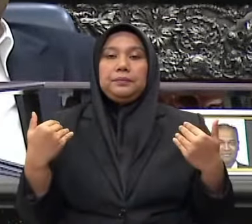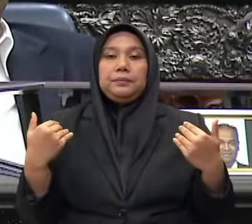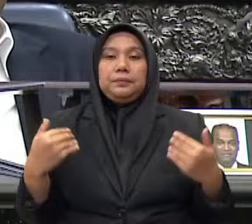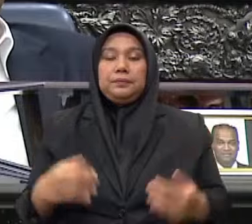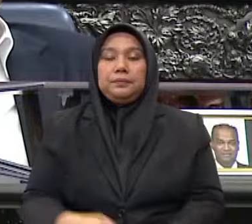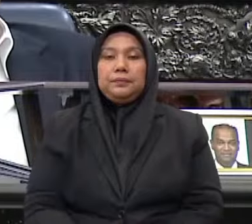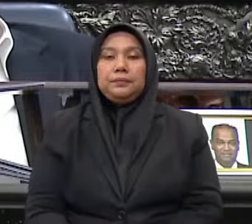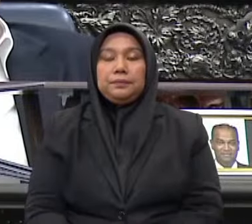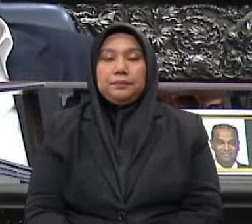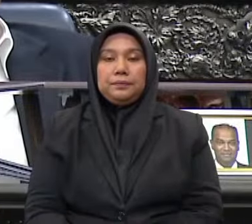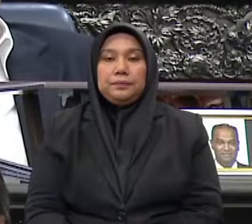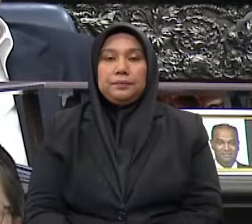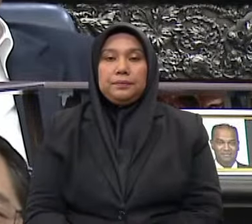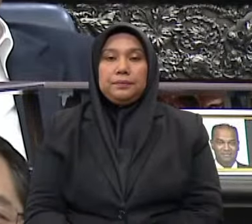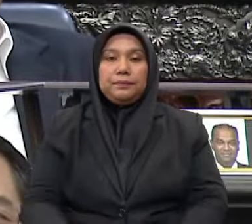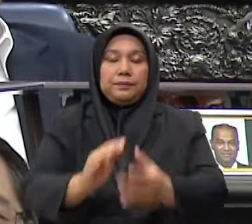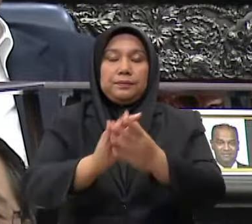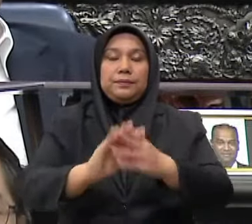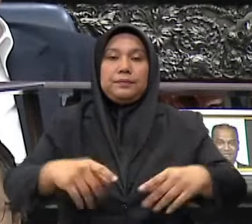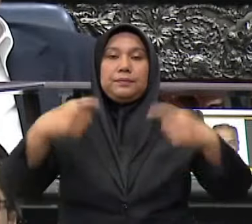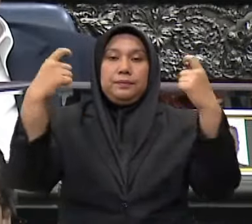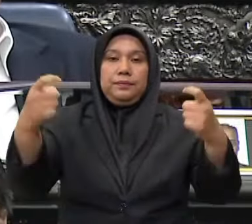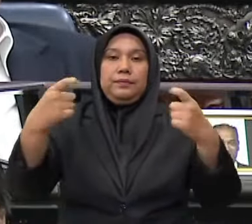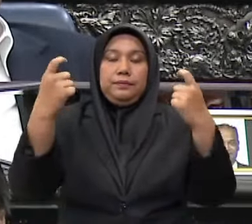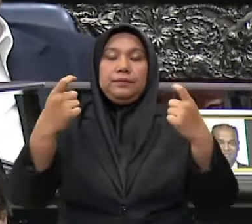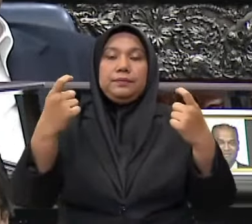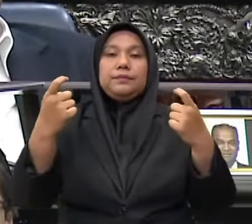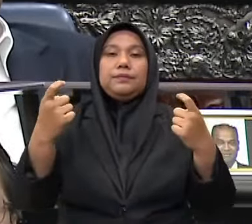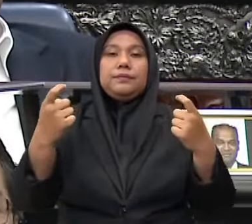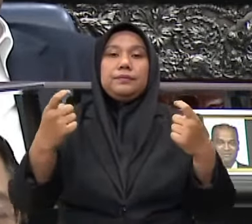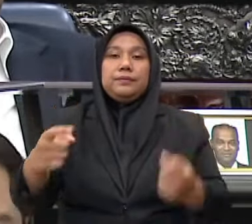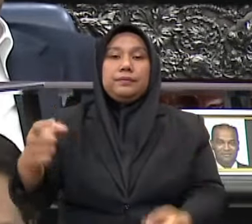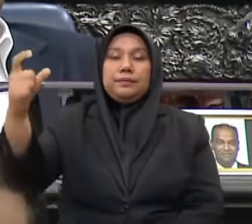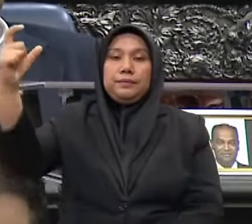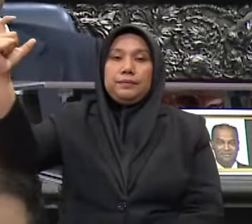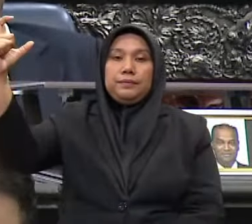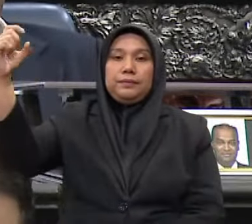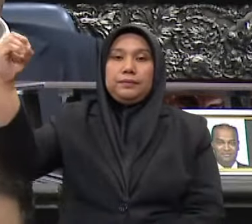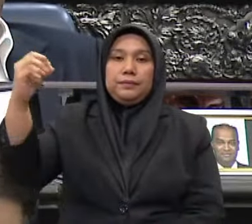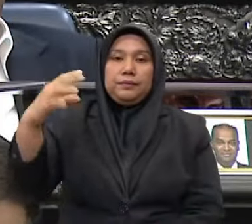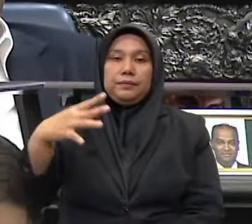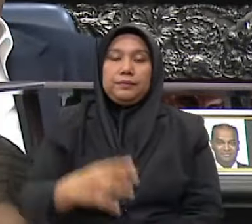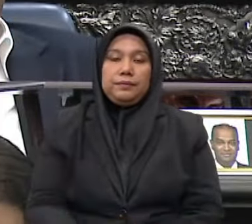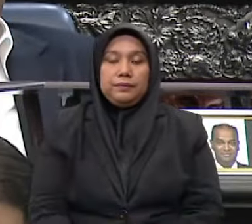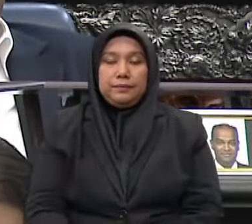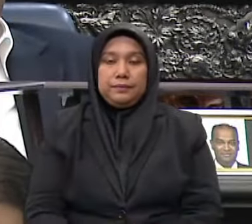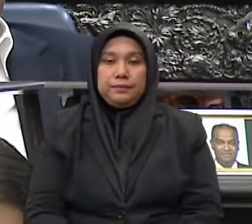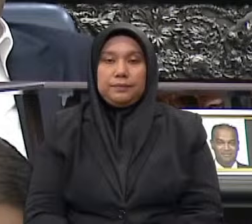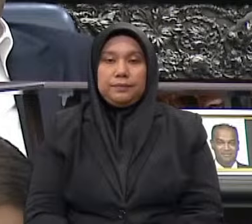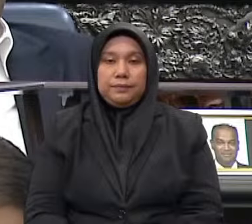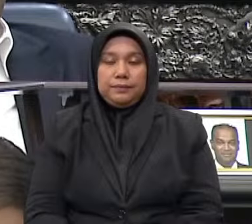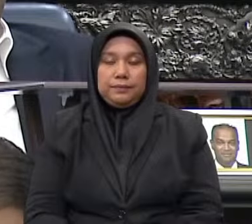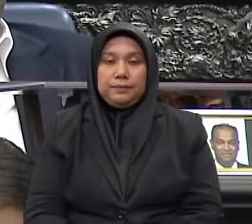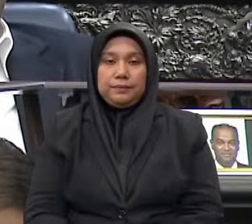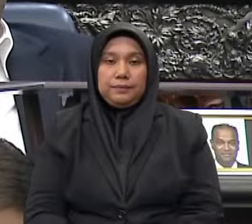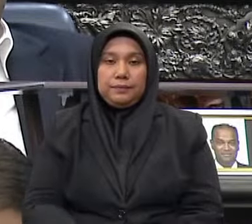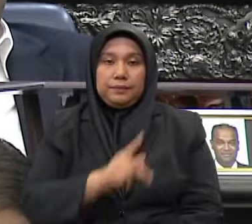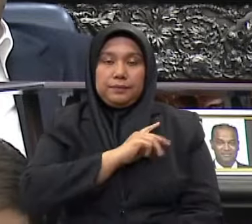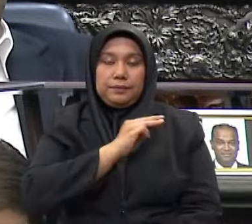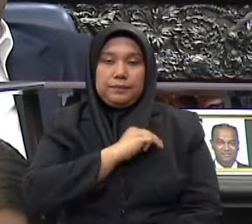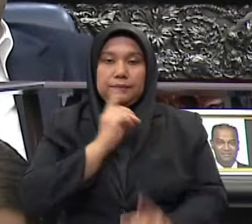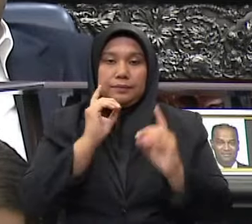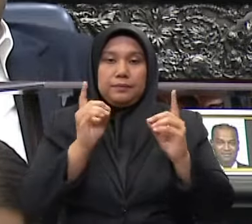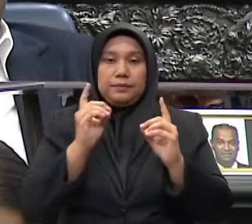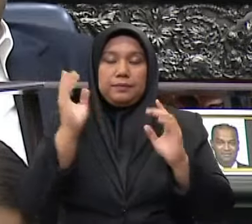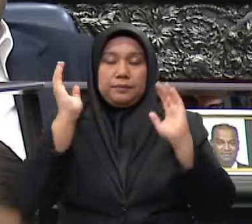Ramadan mubarat saya ucapkan kepada semua Tan Sri yang dipertua kementi pendidikan Malaysia